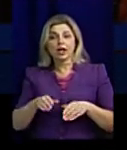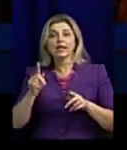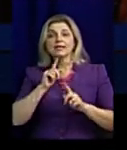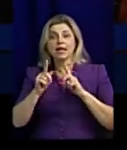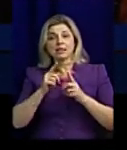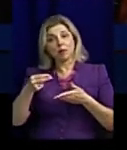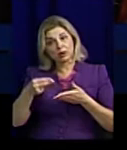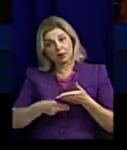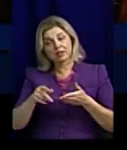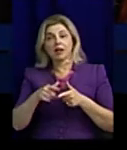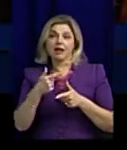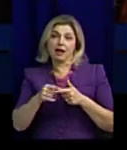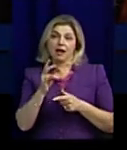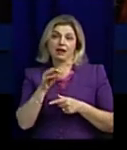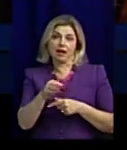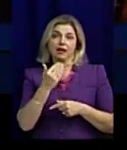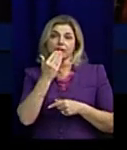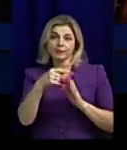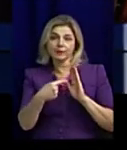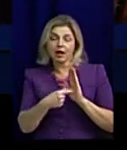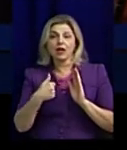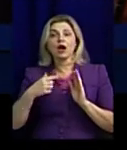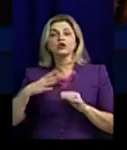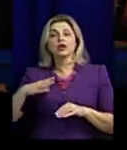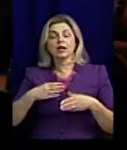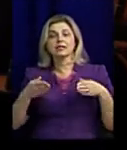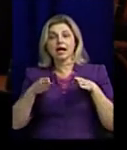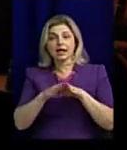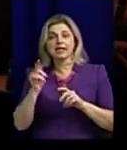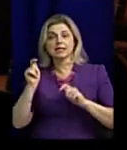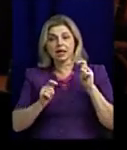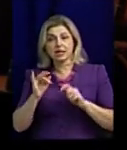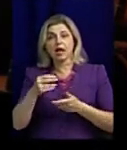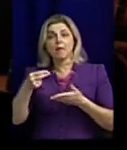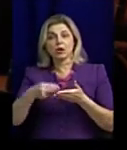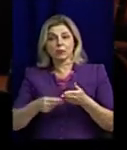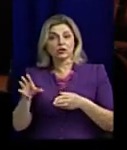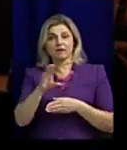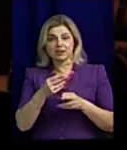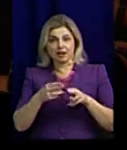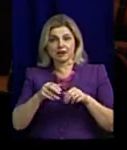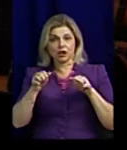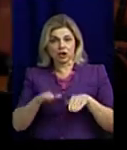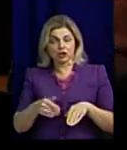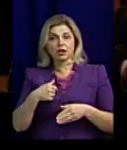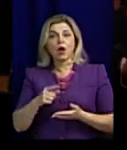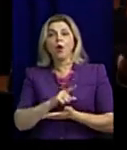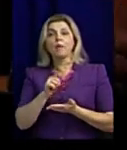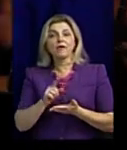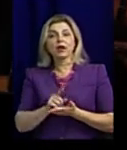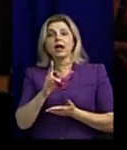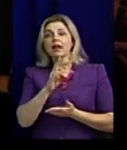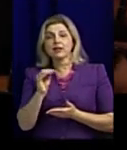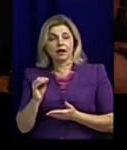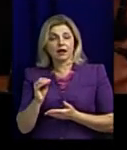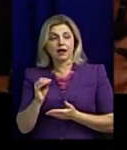ні? Я очікую закриття сесії і підпишу всі ці рішення. Я зобов'язуюсь не ветувати